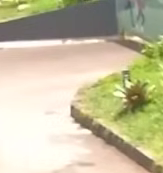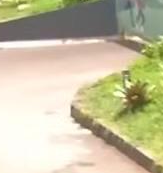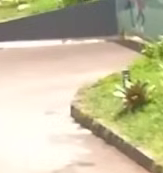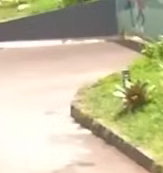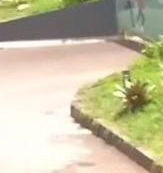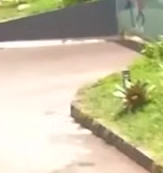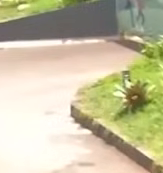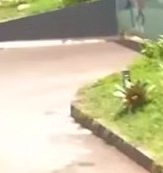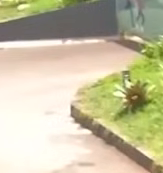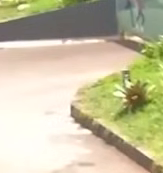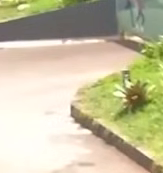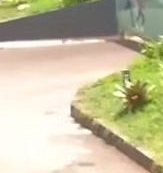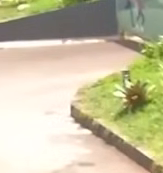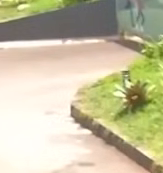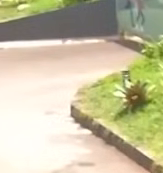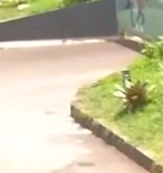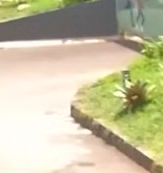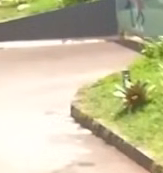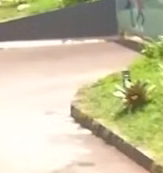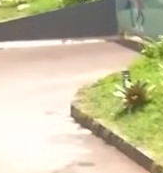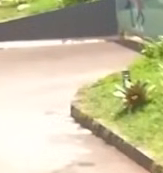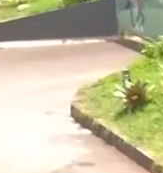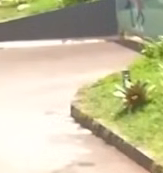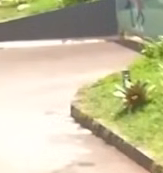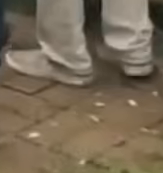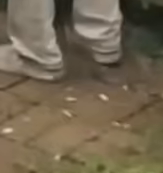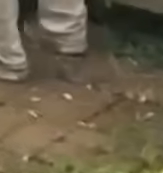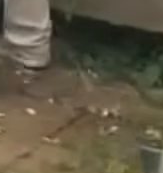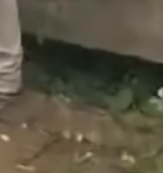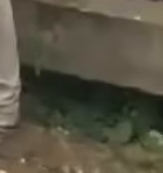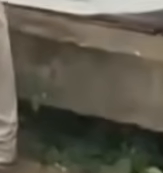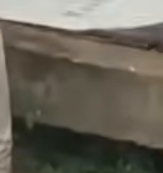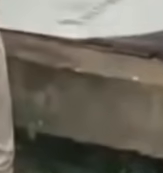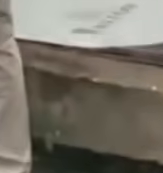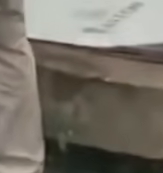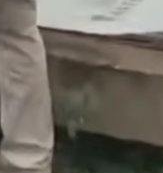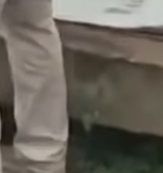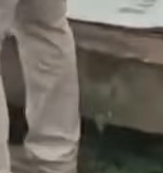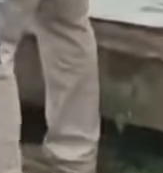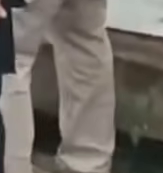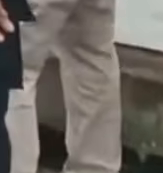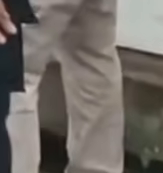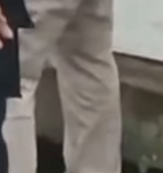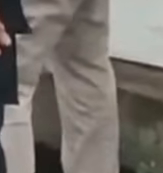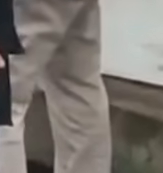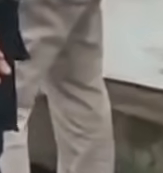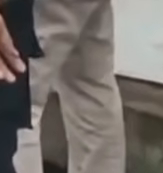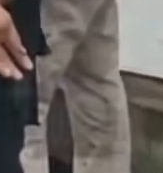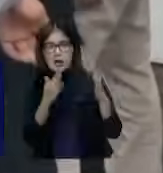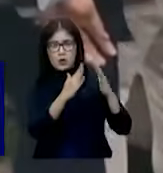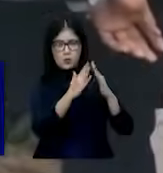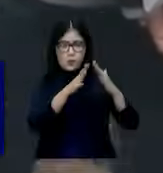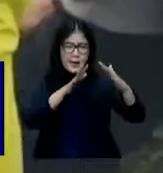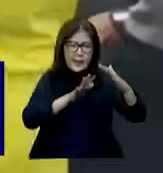sebelumnya bahwa pada Minggu 3 Maret 2024 yang lalu, masyarakat ini berbondong-bondong menggerebek rumah Haryanto